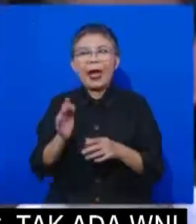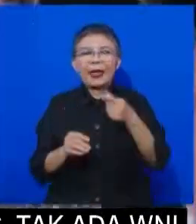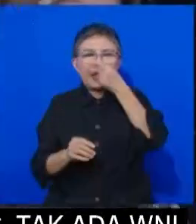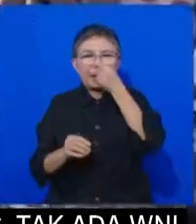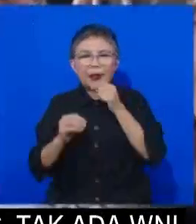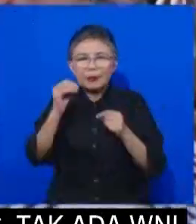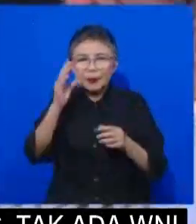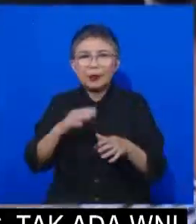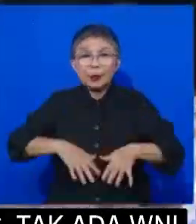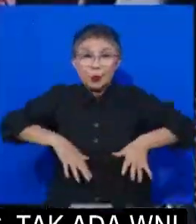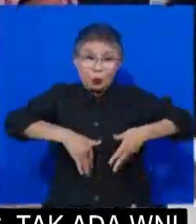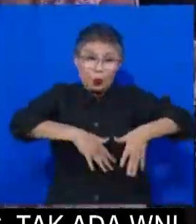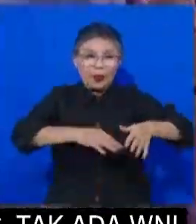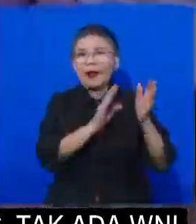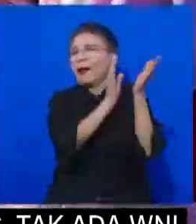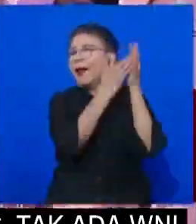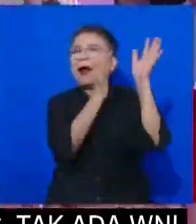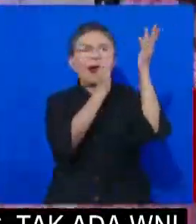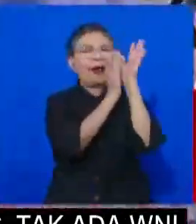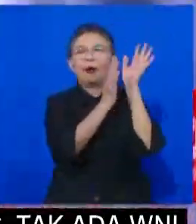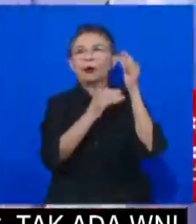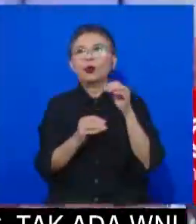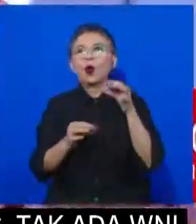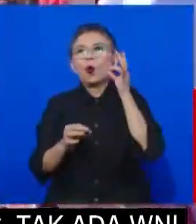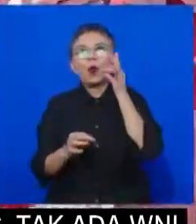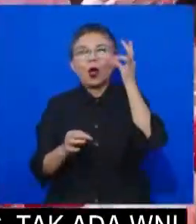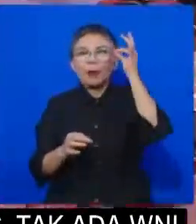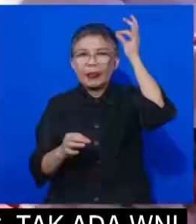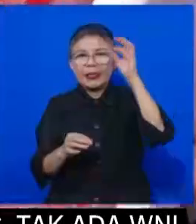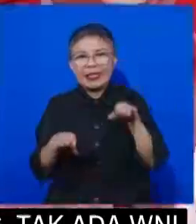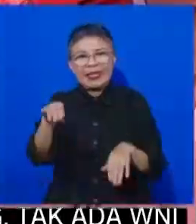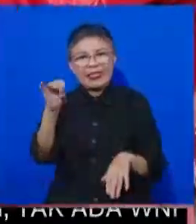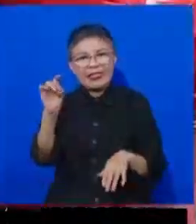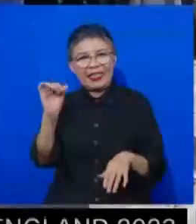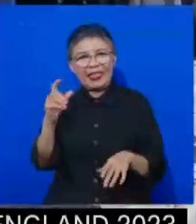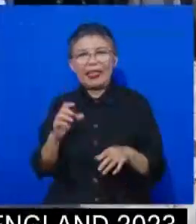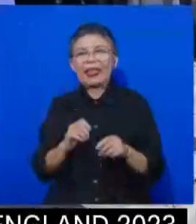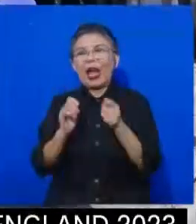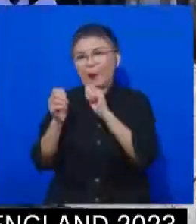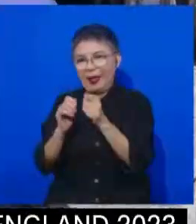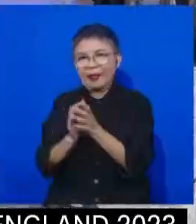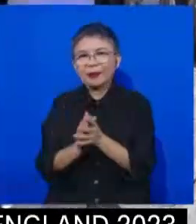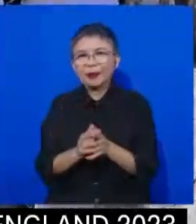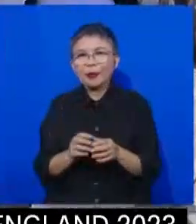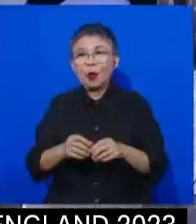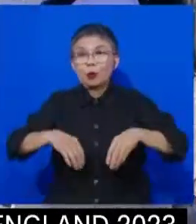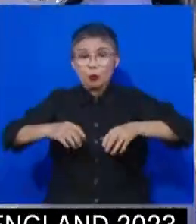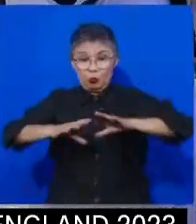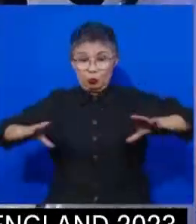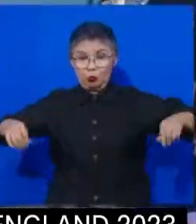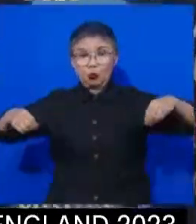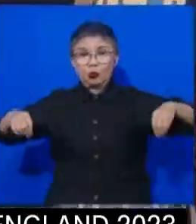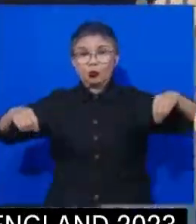Selama berpawai, para peserta melantunkan salawat kepada Nabi Muhammad, zikir, dan takbir, serta mengusung spanduk dan